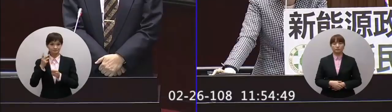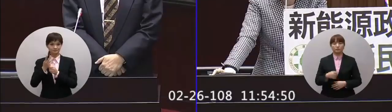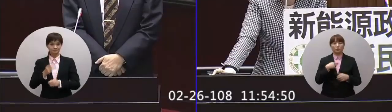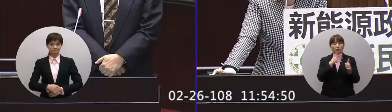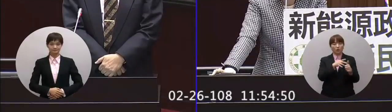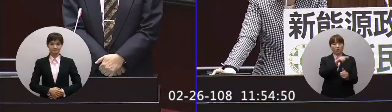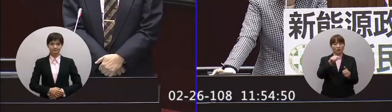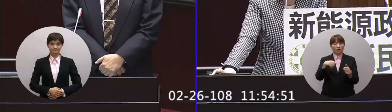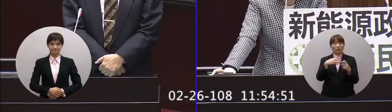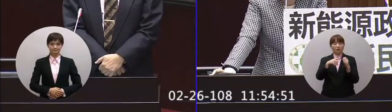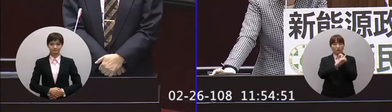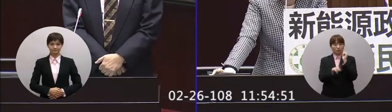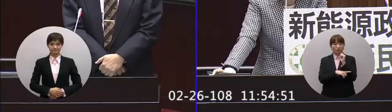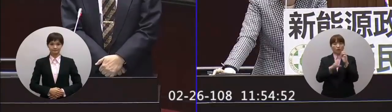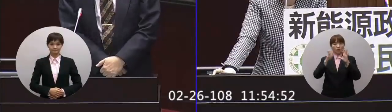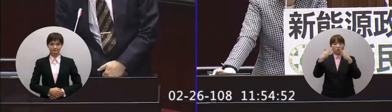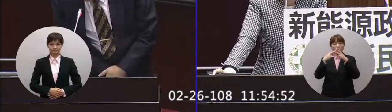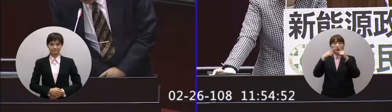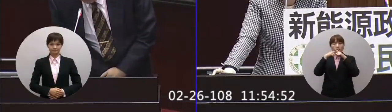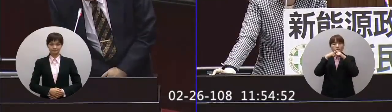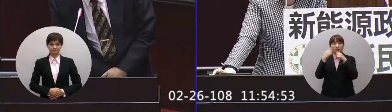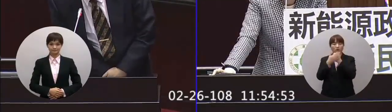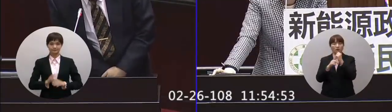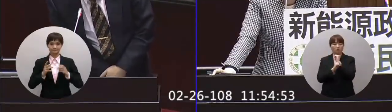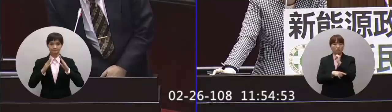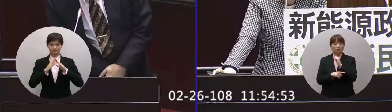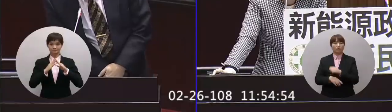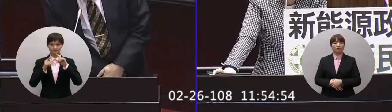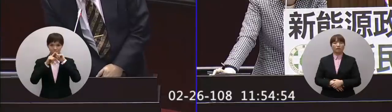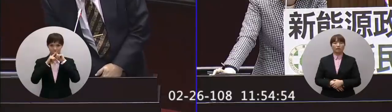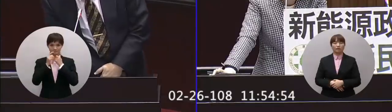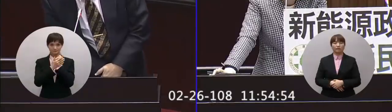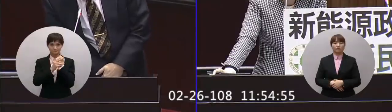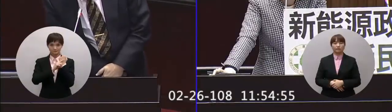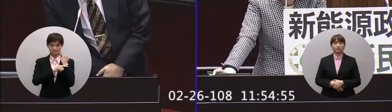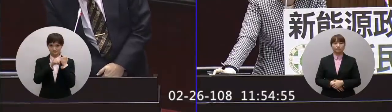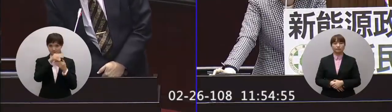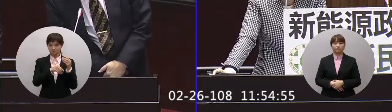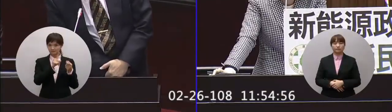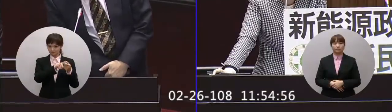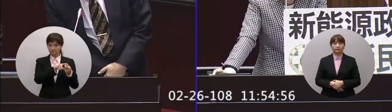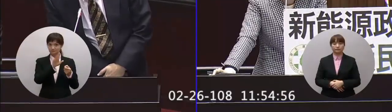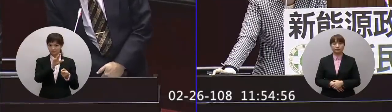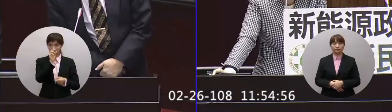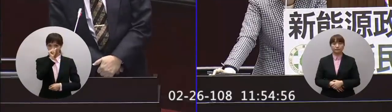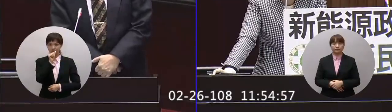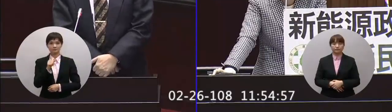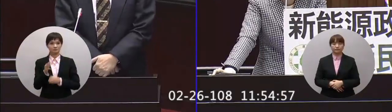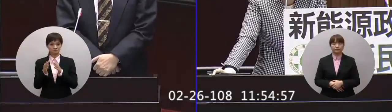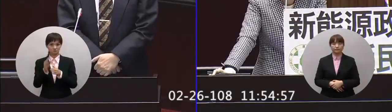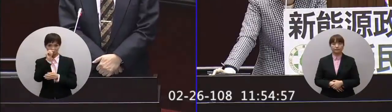问你啊，两个法案加起来，国家机密保护法呢？ 国家机密保护法它的立法一定有它特殊的目的，一定是特殊的